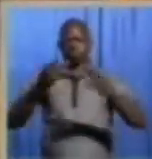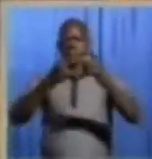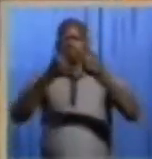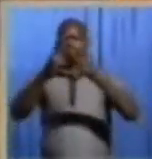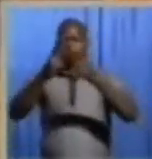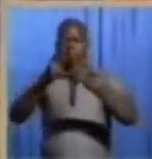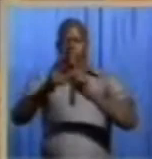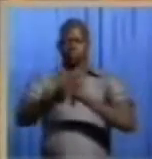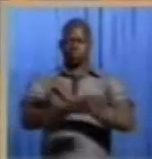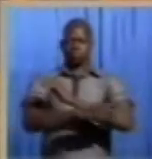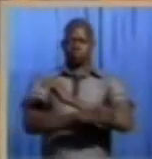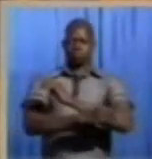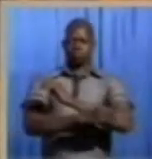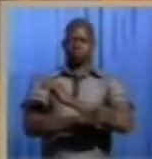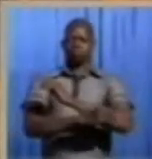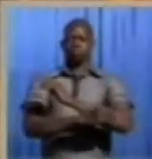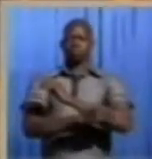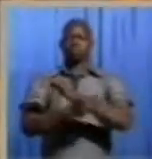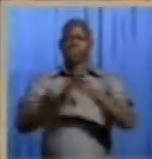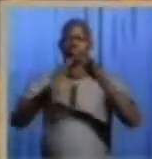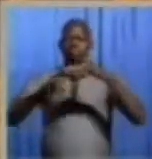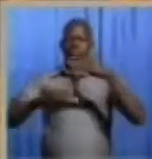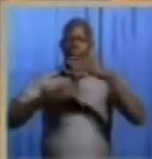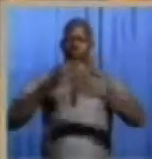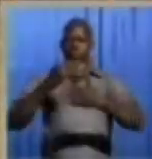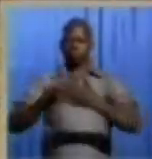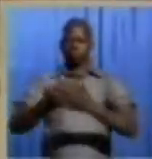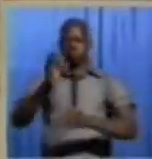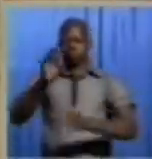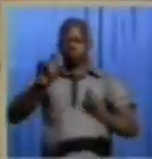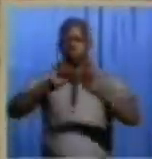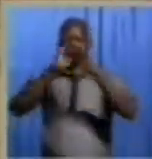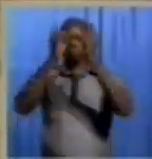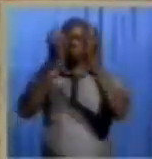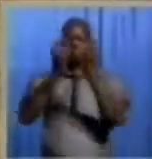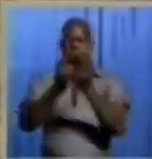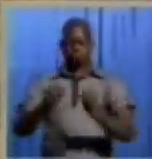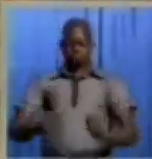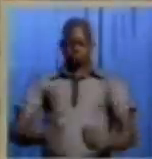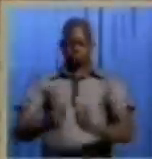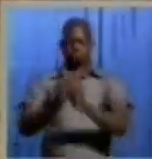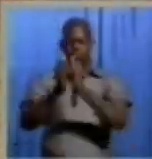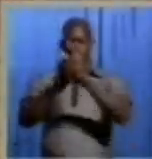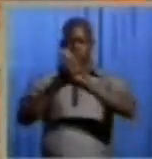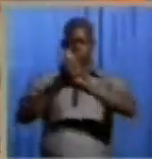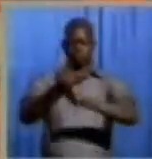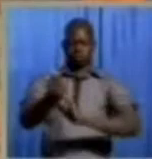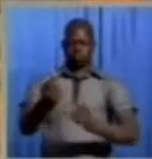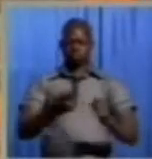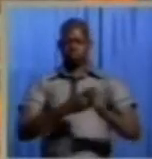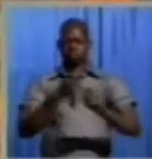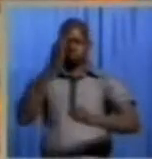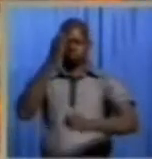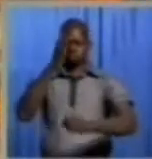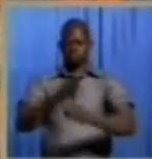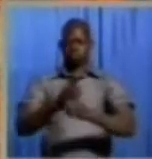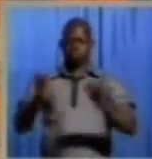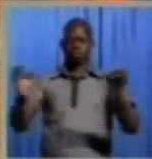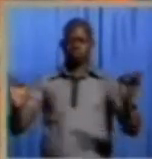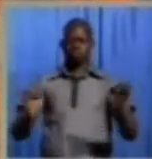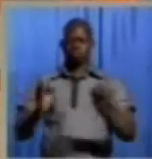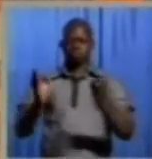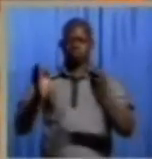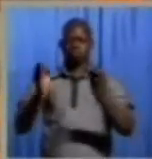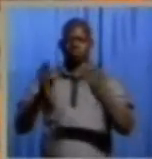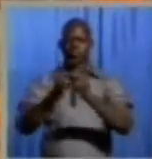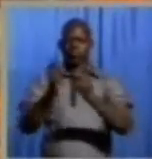Orodara Siriki. Au total, sept groupes rivaliseront de talent à cette première édition du Festico, au